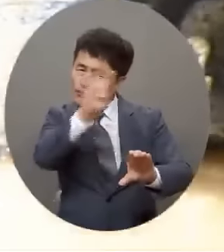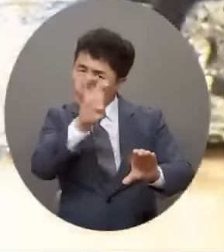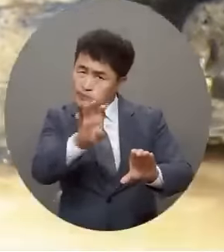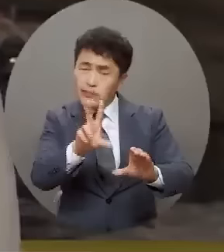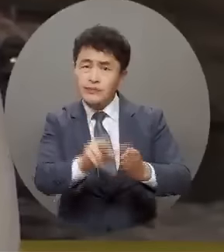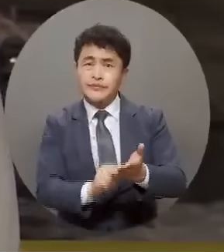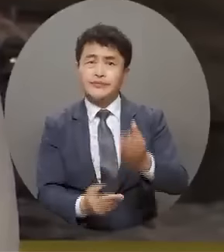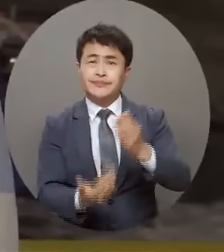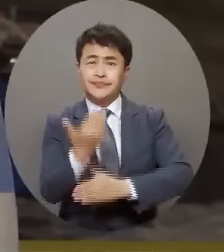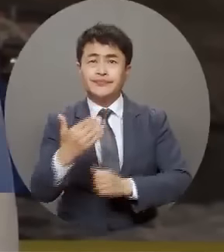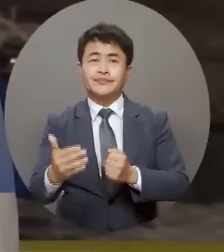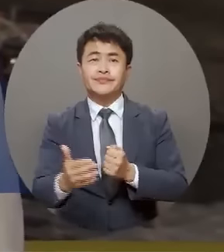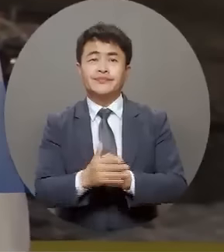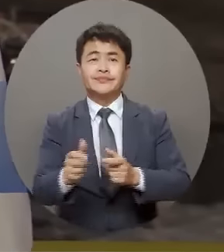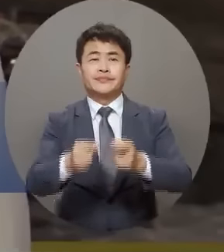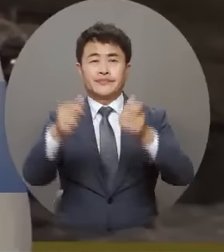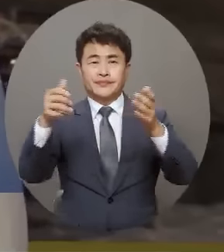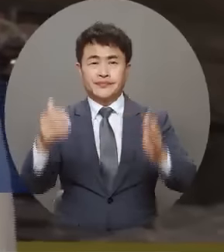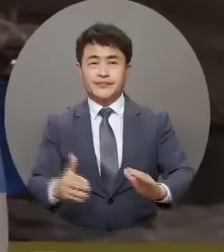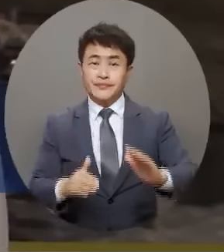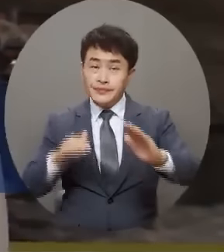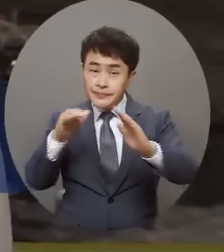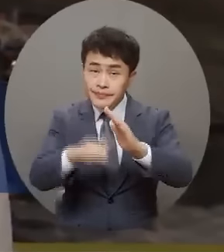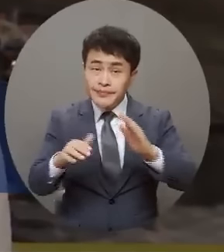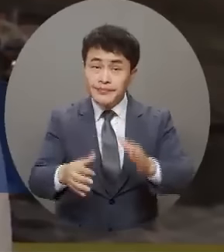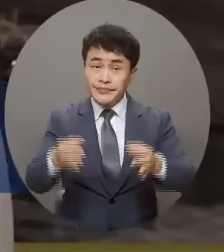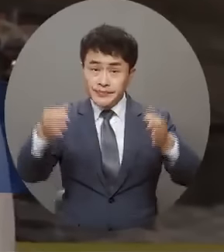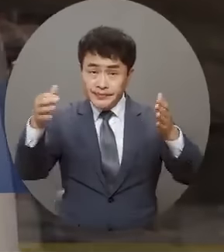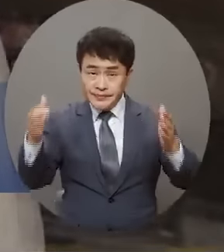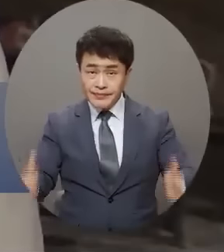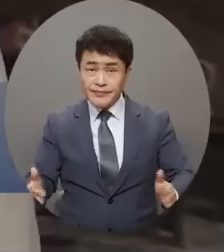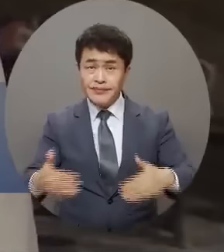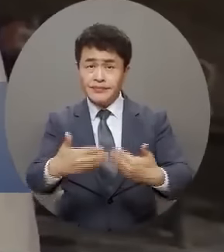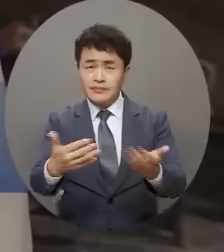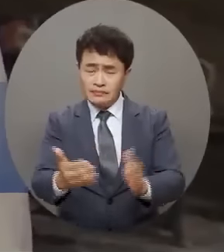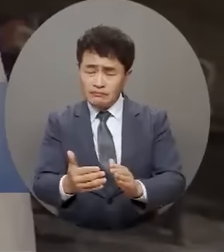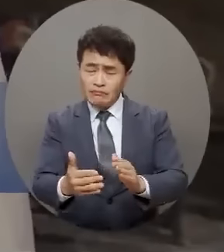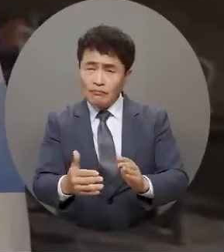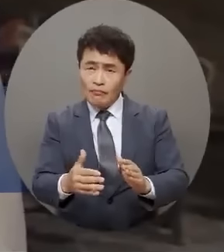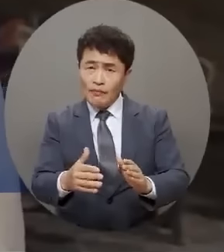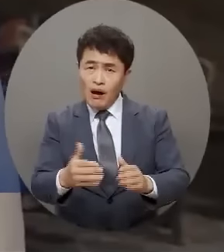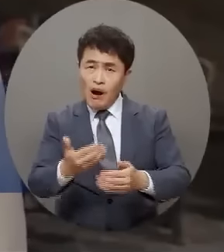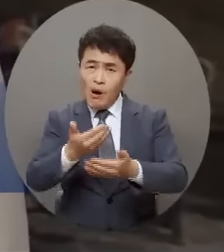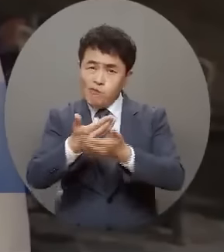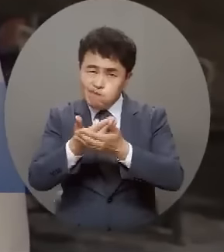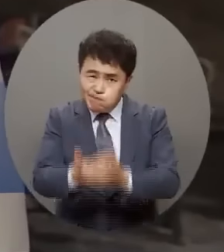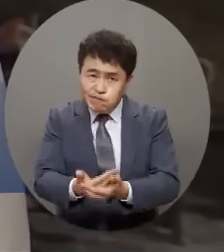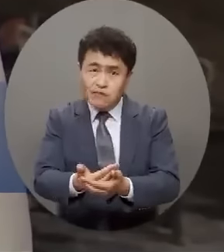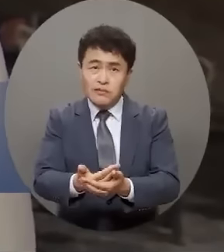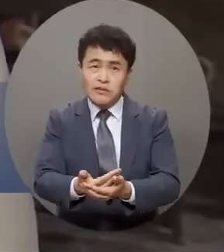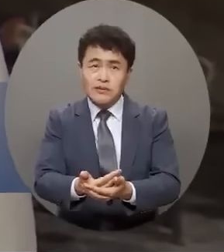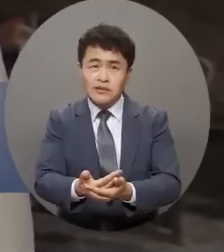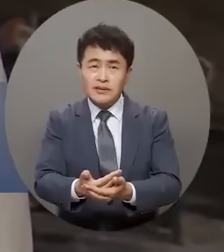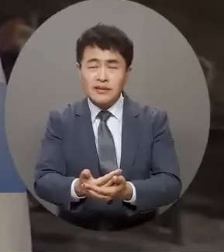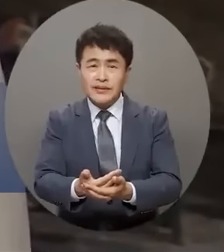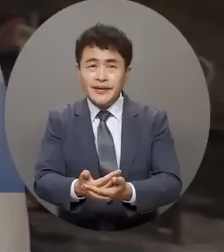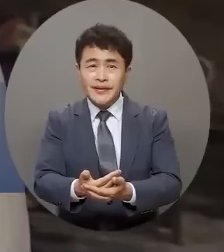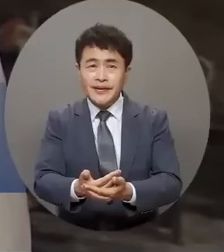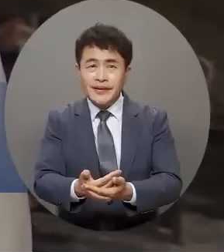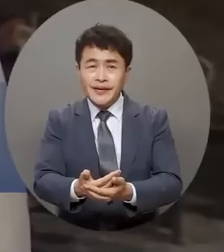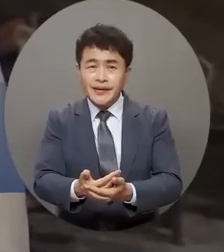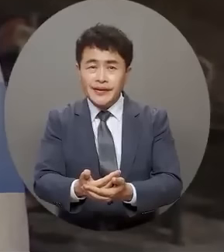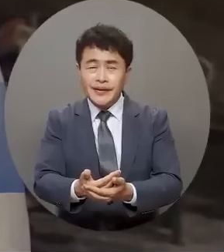추정됩니다. 그동안에 이제 그 공사 기간 동안 누적된 이런 그